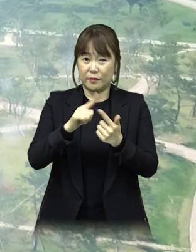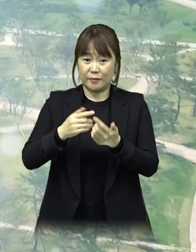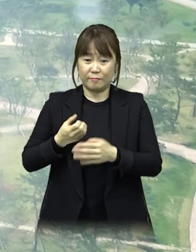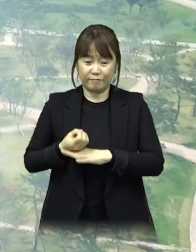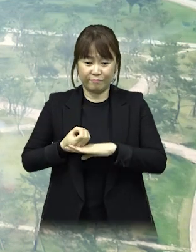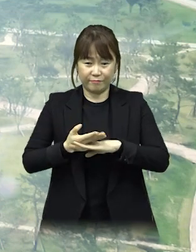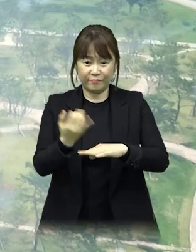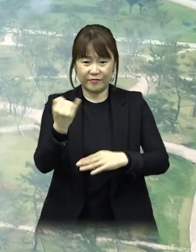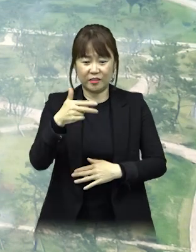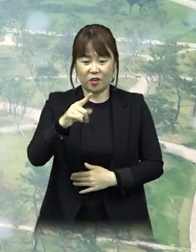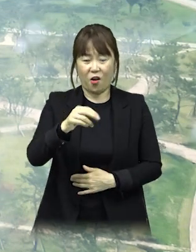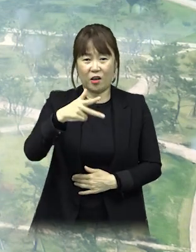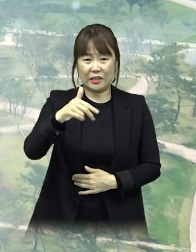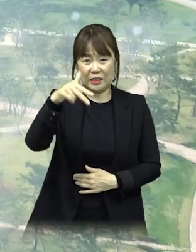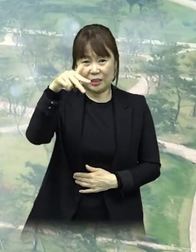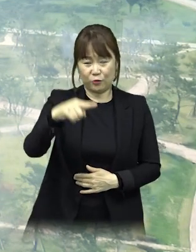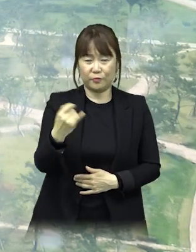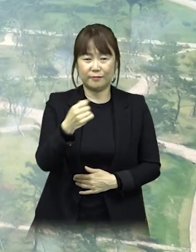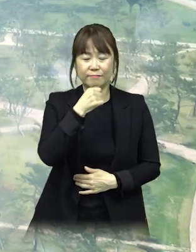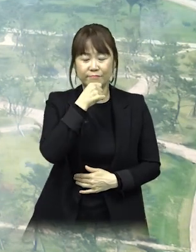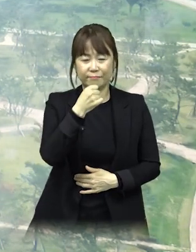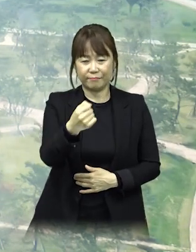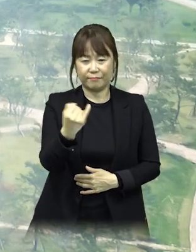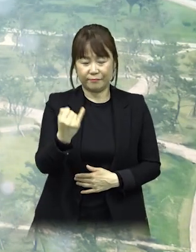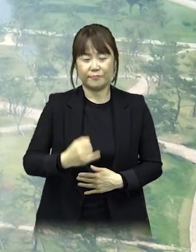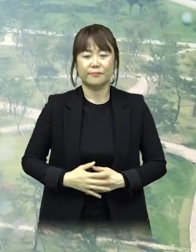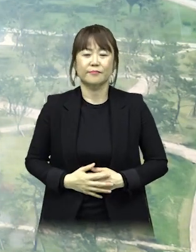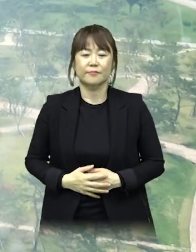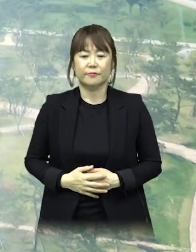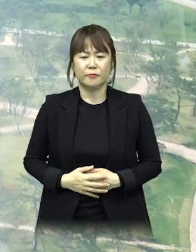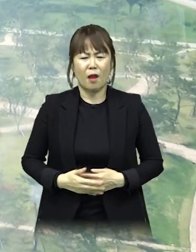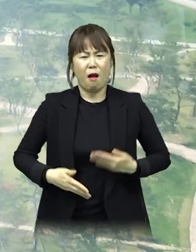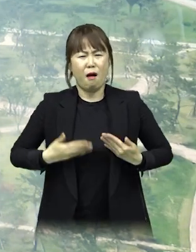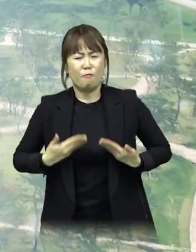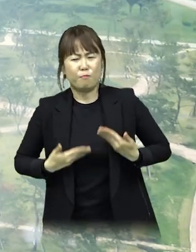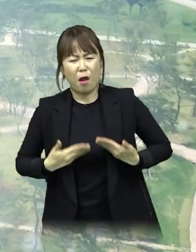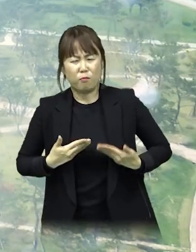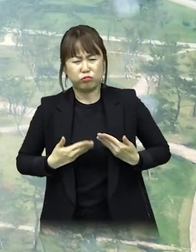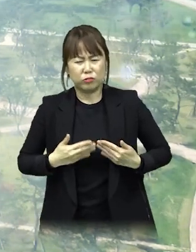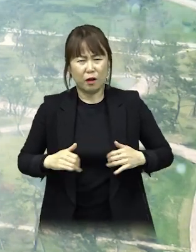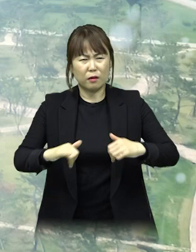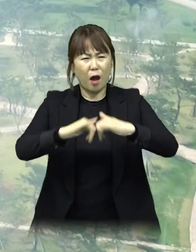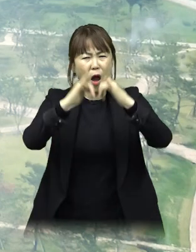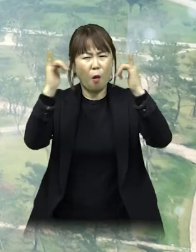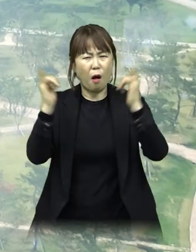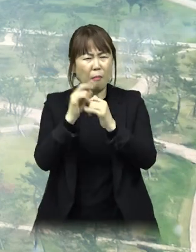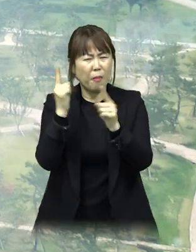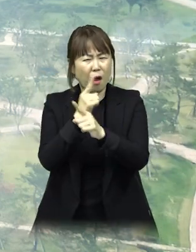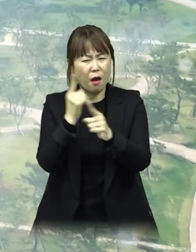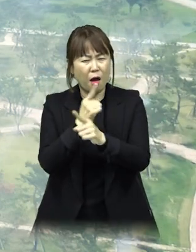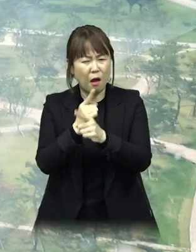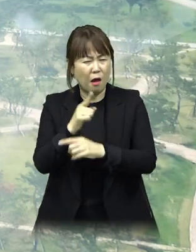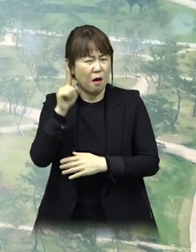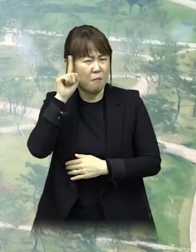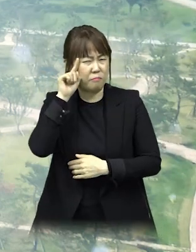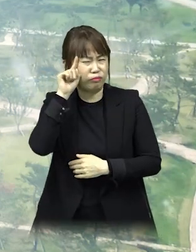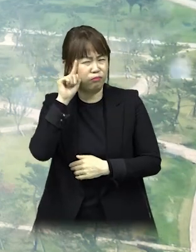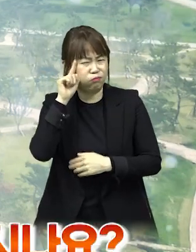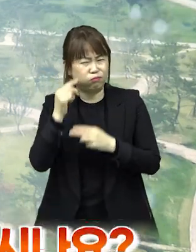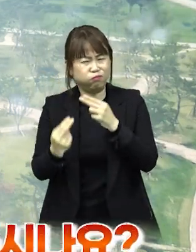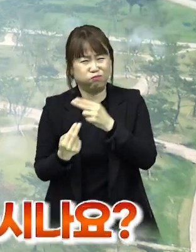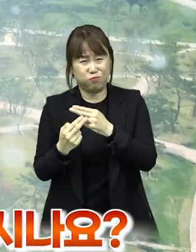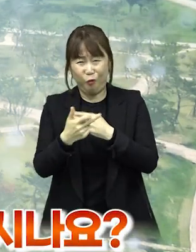양산의 핫한 소식을 전해드립니다. 안녕하세요. 리포터 정진주입니다. 정말 눈, 코, 뜰 새 없이 바쁜 이